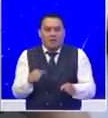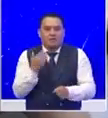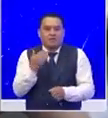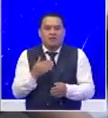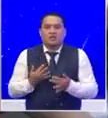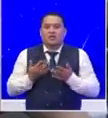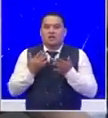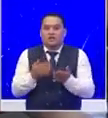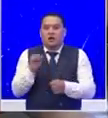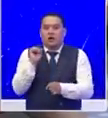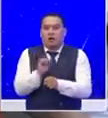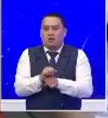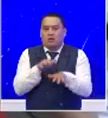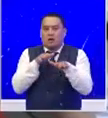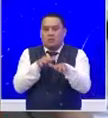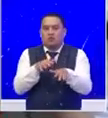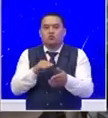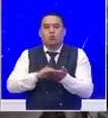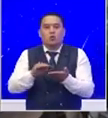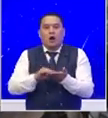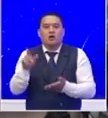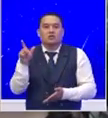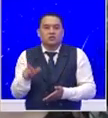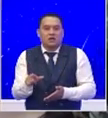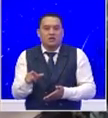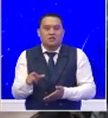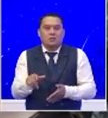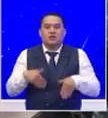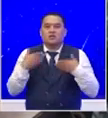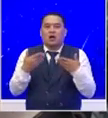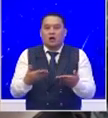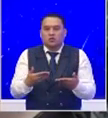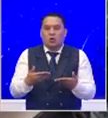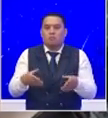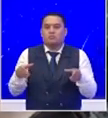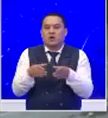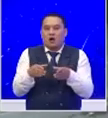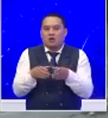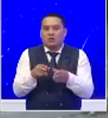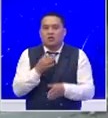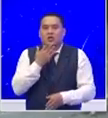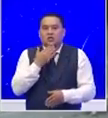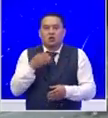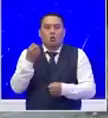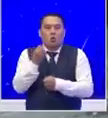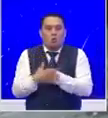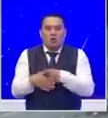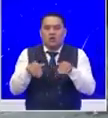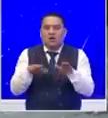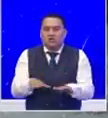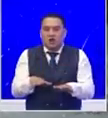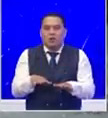и требовали остановить нападение на журналистов. Одновременно представители ультраправой партии «Национальный корпус» решили